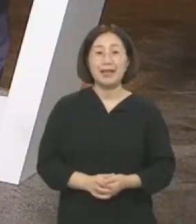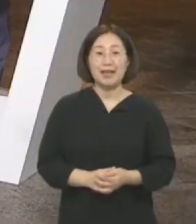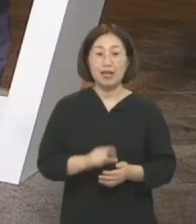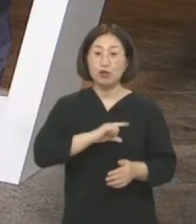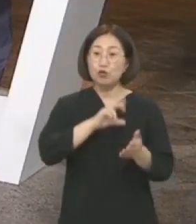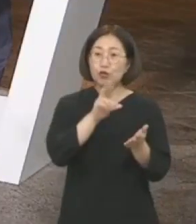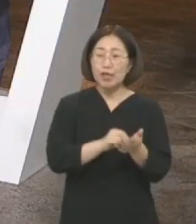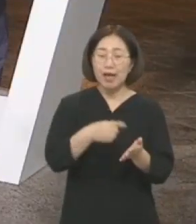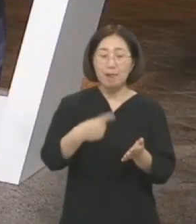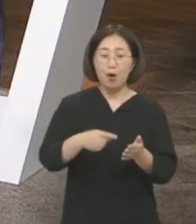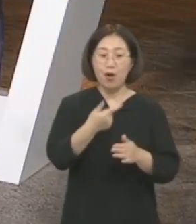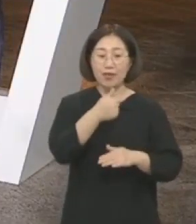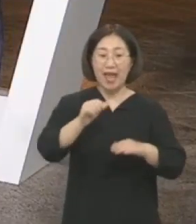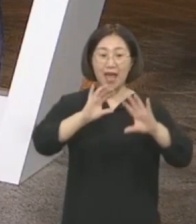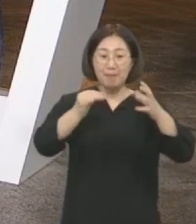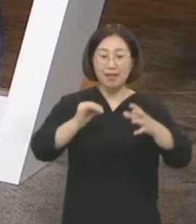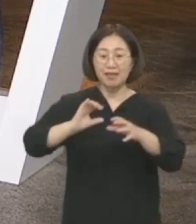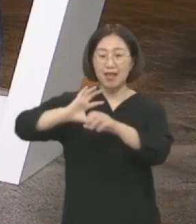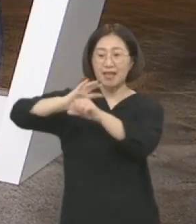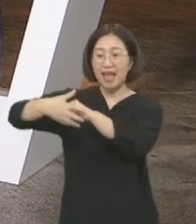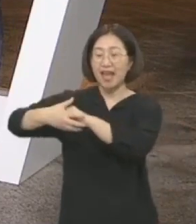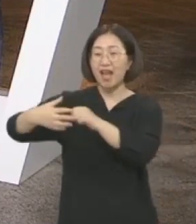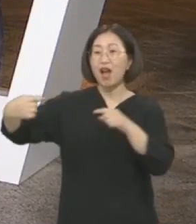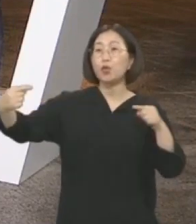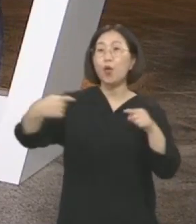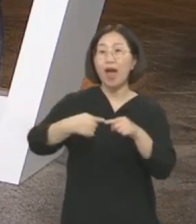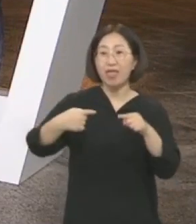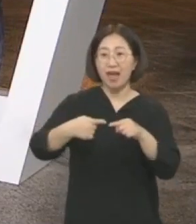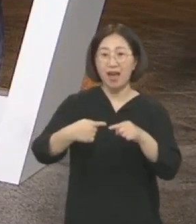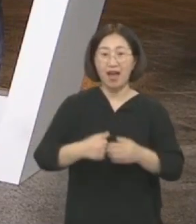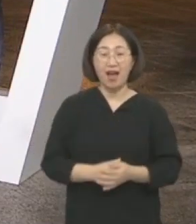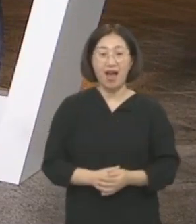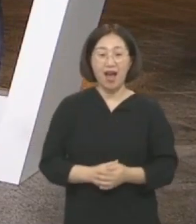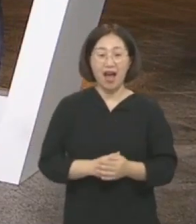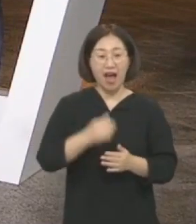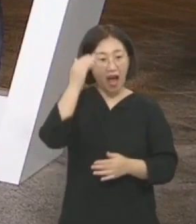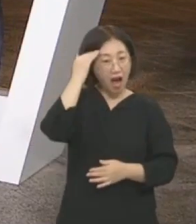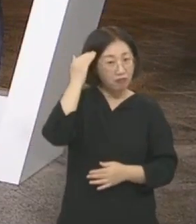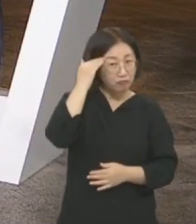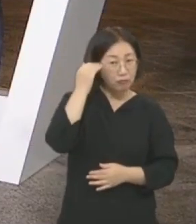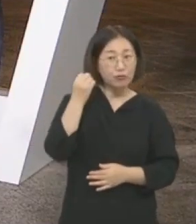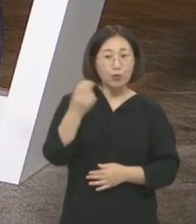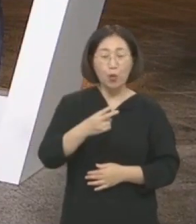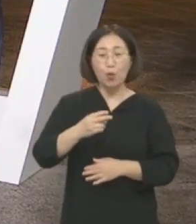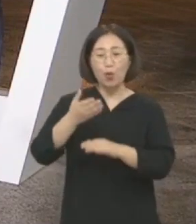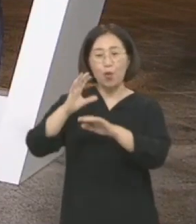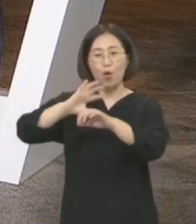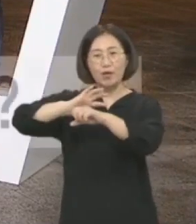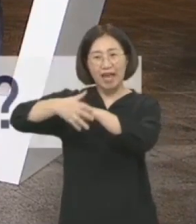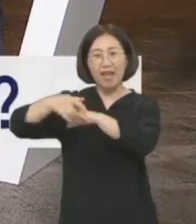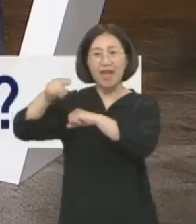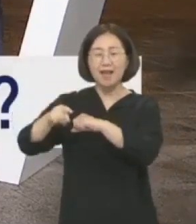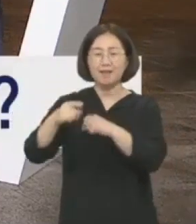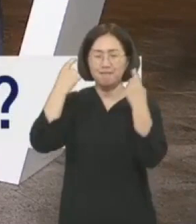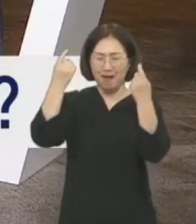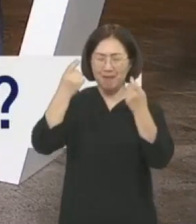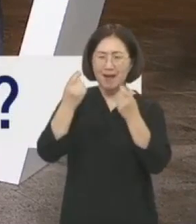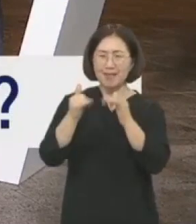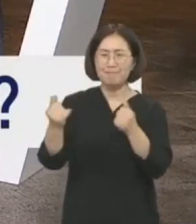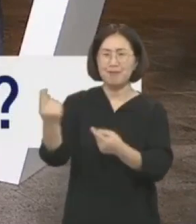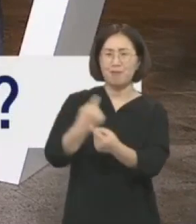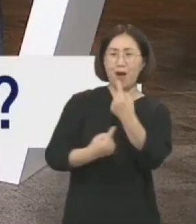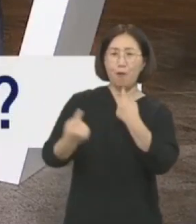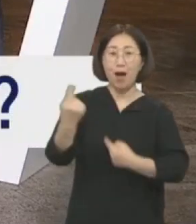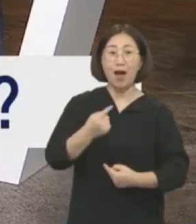주제가 이제 대백제, 세계와 통하다입니다. 그래서 국내뿐 아니라 해외에서도 많은 관광객들이 이제 찾을 것 같은데요. 이